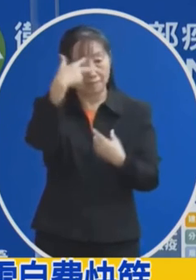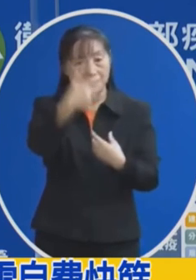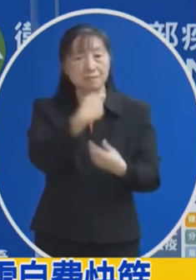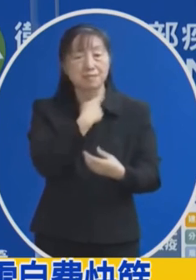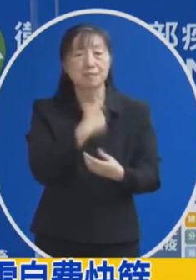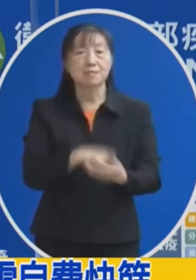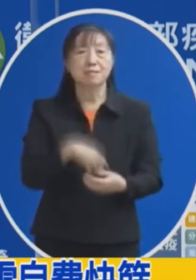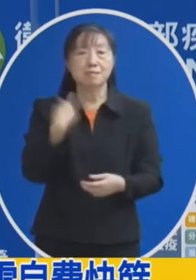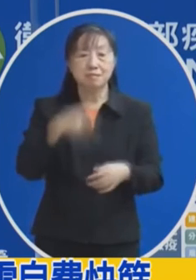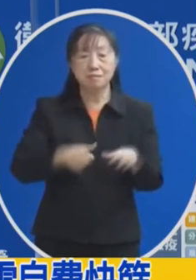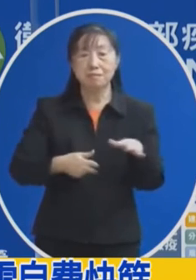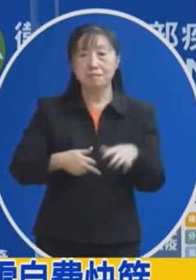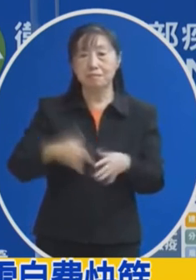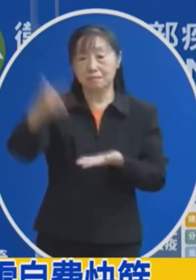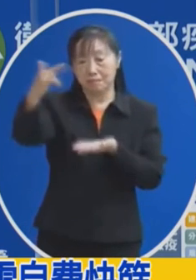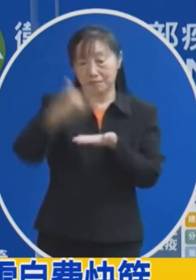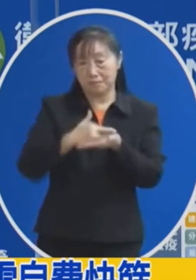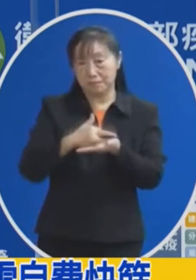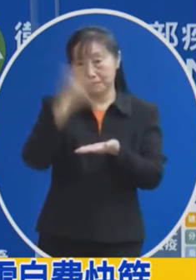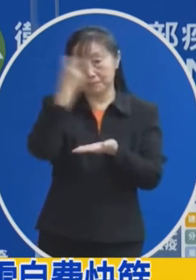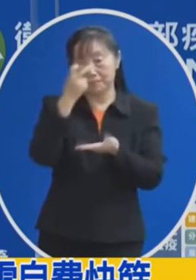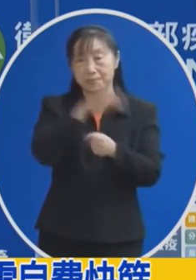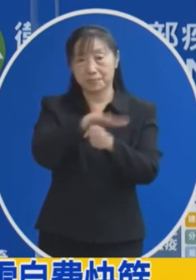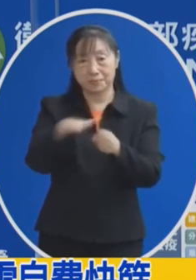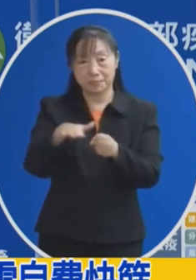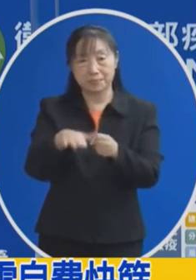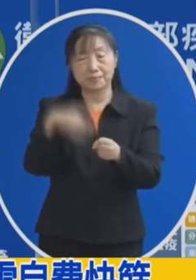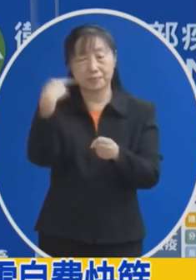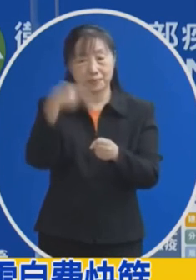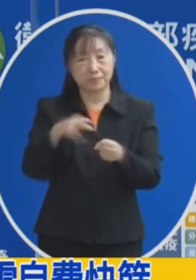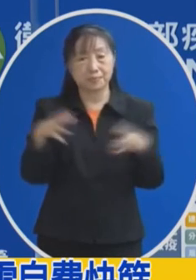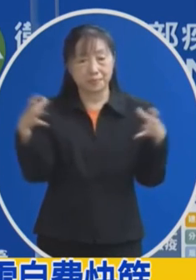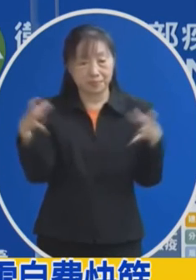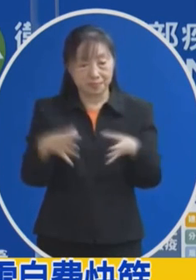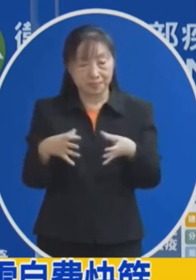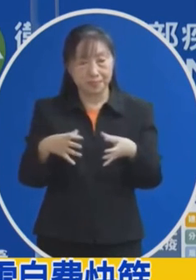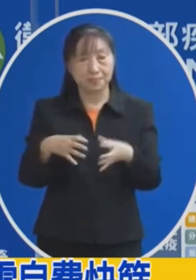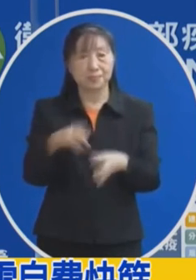那入境者检疫期满后一起自主健康管理7天。